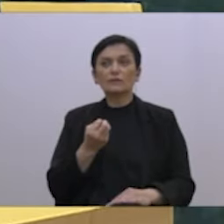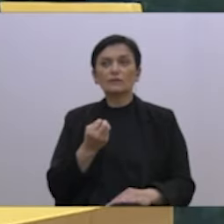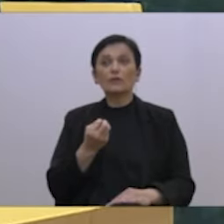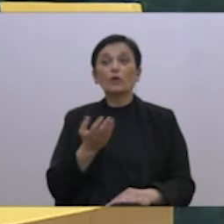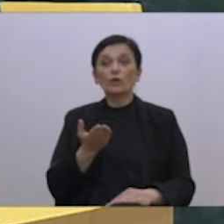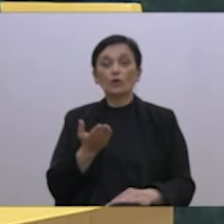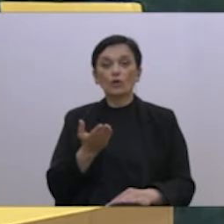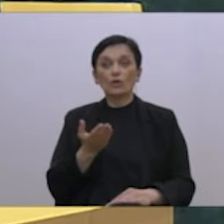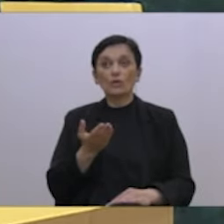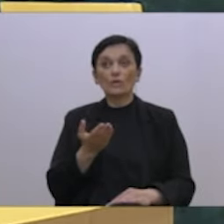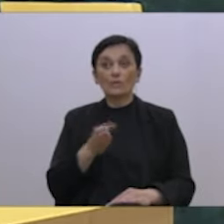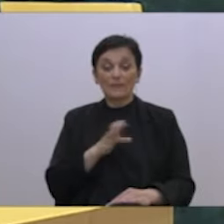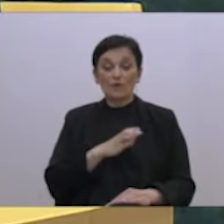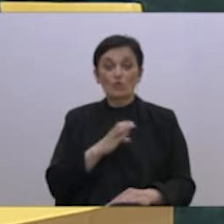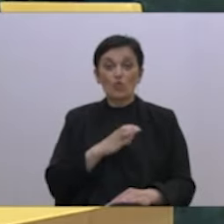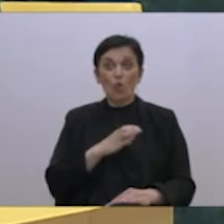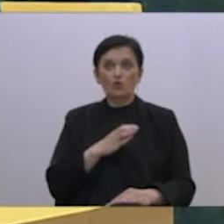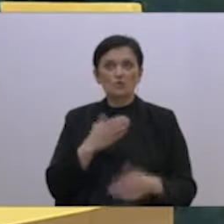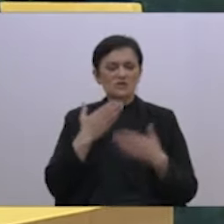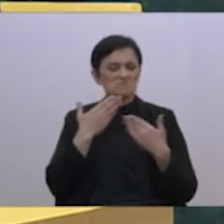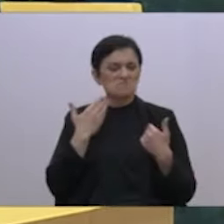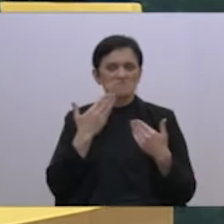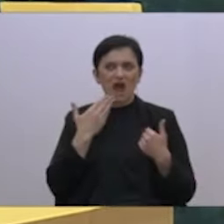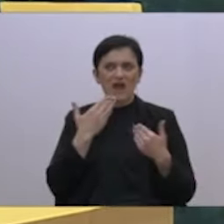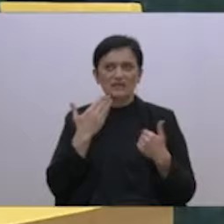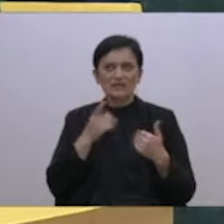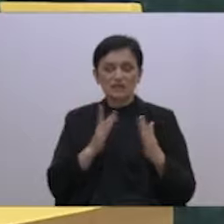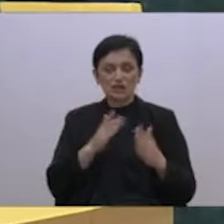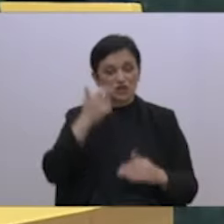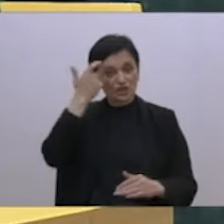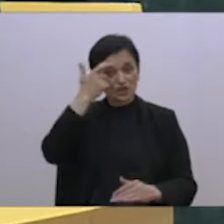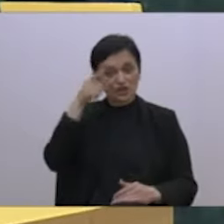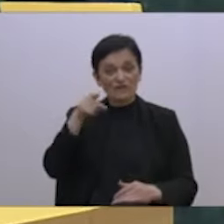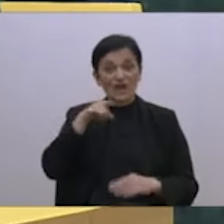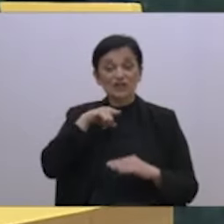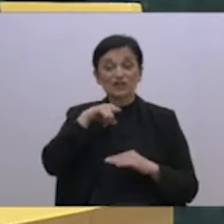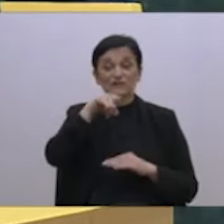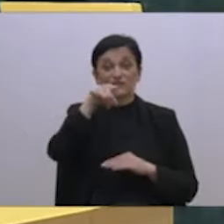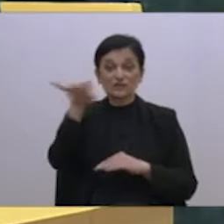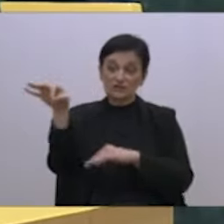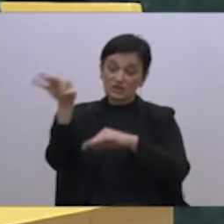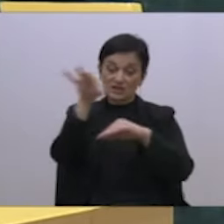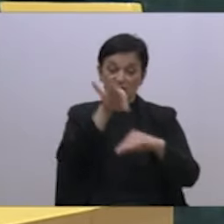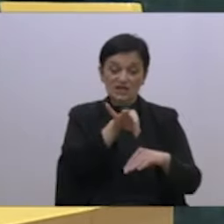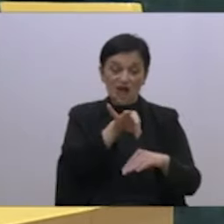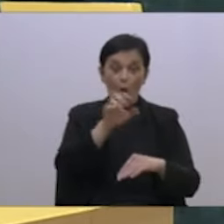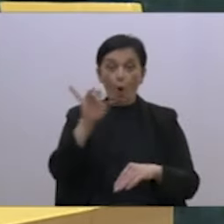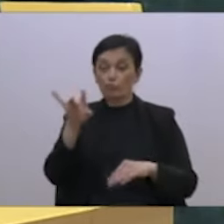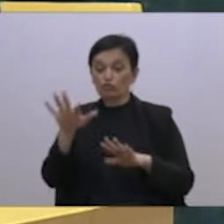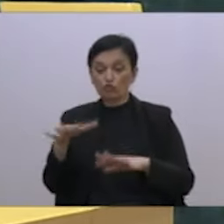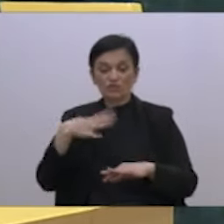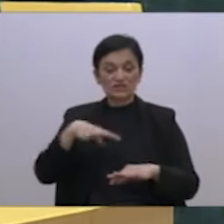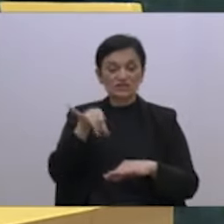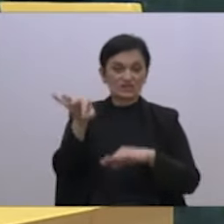ხო ეს ქონება ძალიან მარტივად განსაზღვრეთ. მიზიდა ივანიშვილის თვითმფრინავი რომ გადმოიტანონ ოფშორიდან აქ საქართველოში, ის